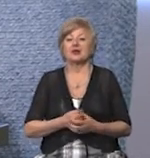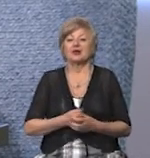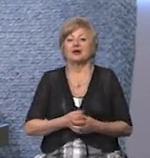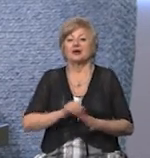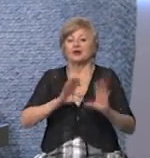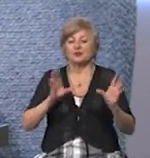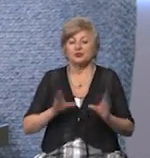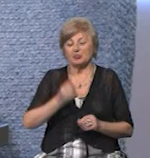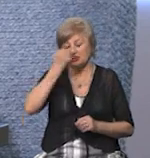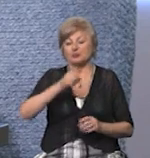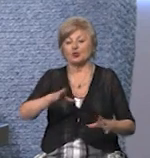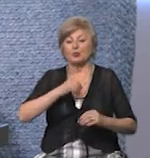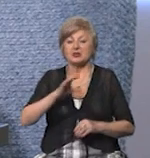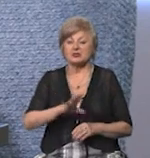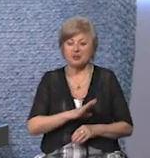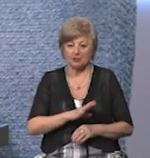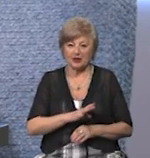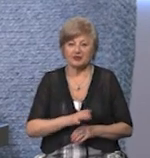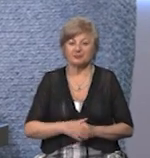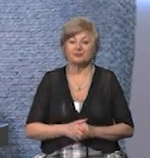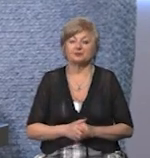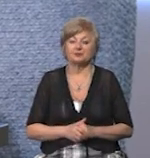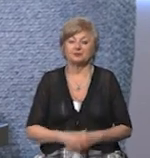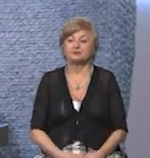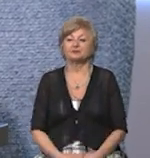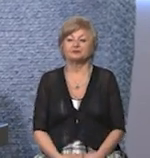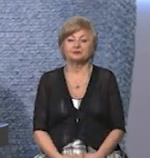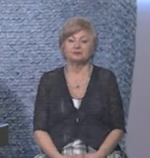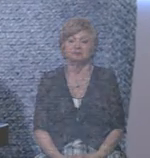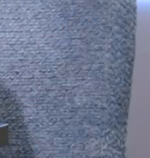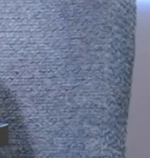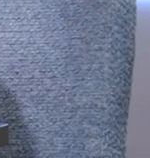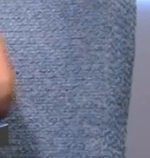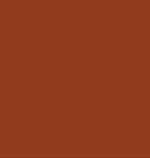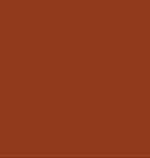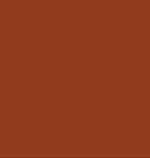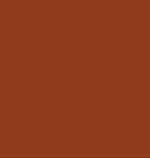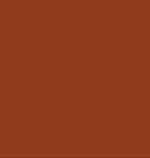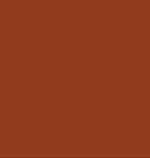Спасибі всім, хто був з нами. Будемо небайдужими і будемо мобільними. Спасибі, Олександре. Хай щастить.